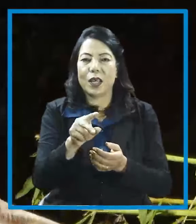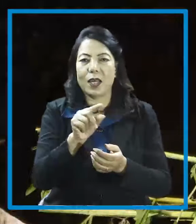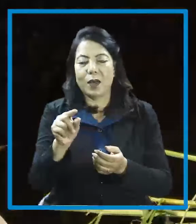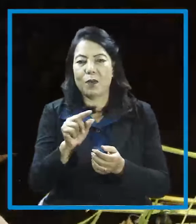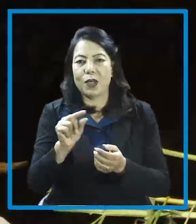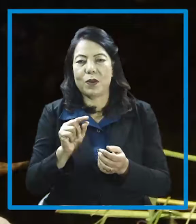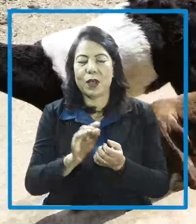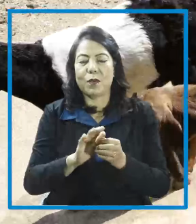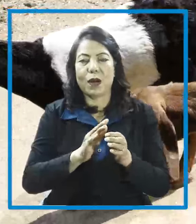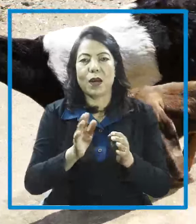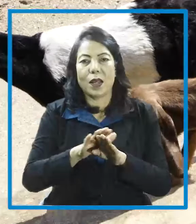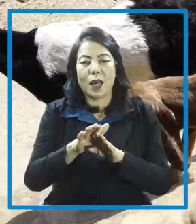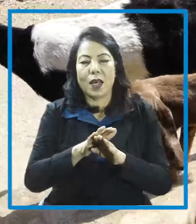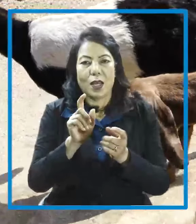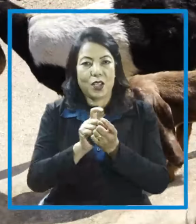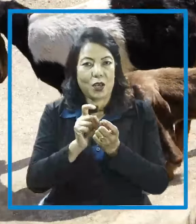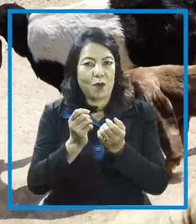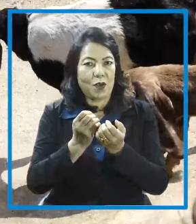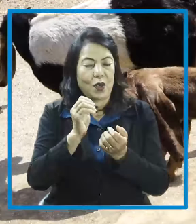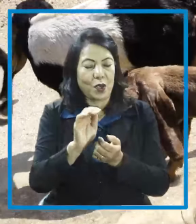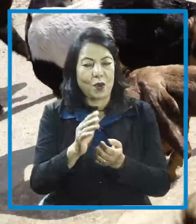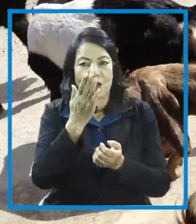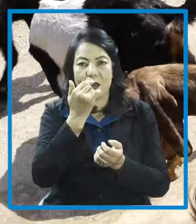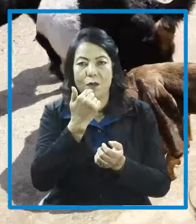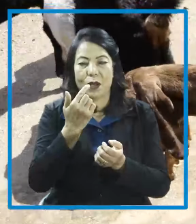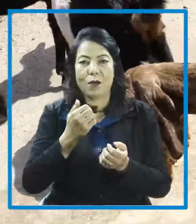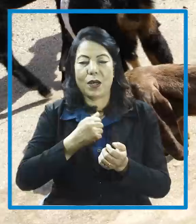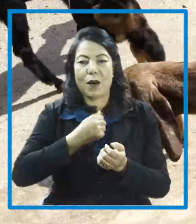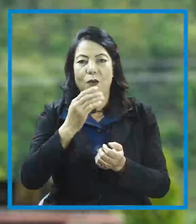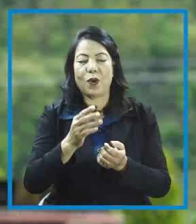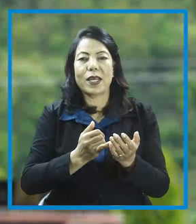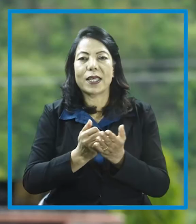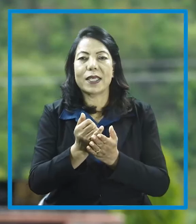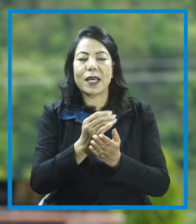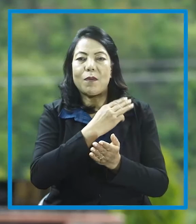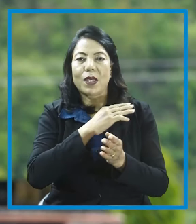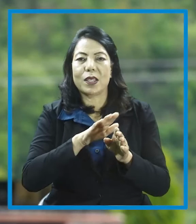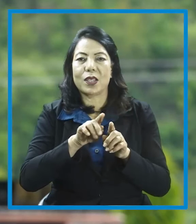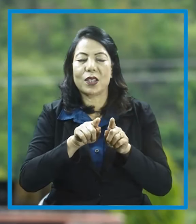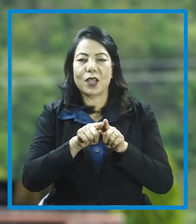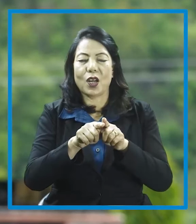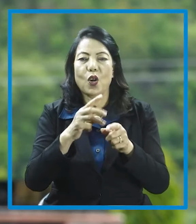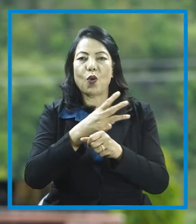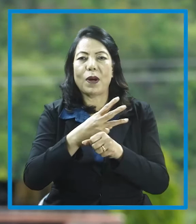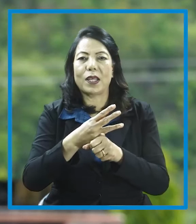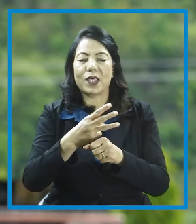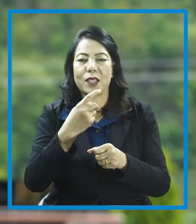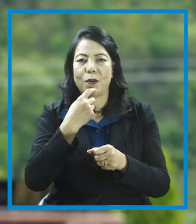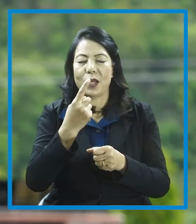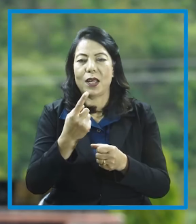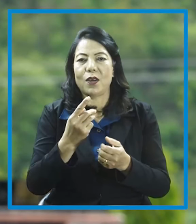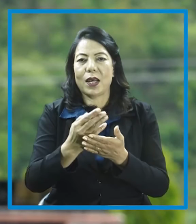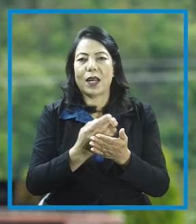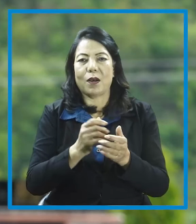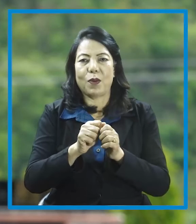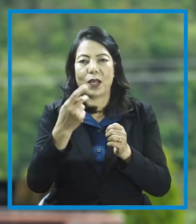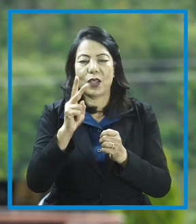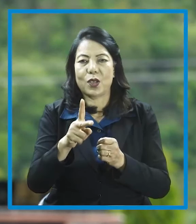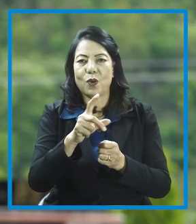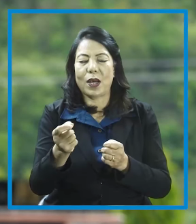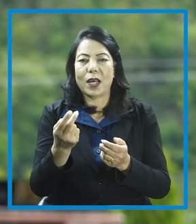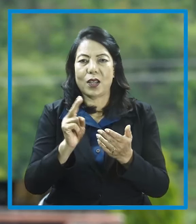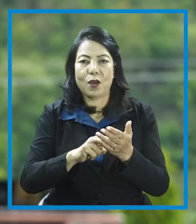सक्ने यही विषयमा अब व्यापक रूपमा हामी छलफल गर्छौँ किनकि मैले किसानसित उपाध्यक्ष भन्ने एउटा